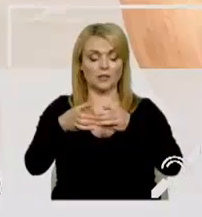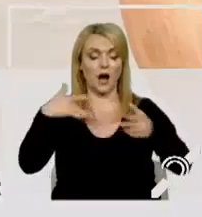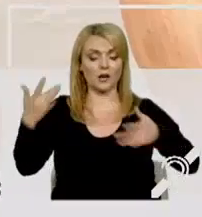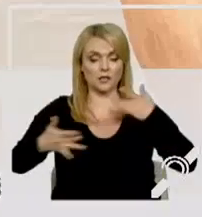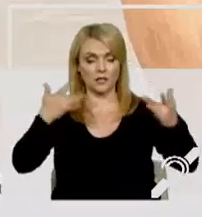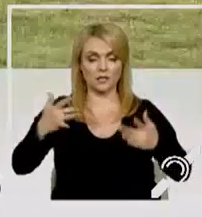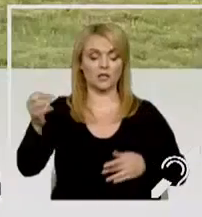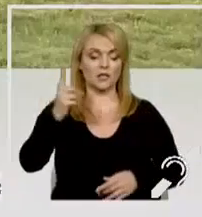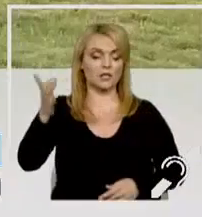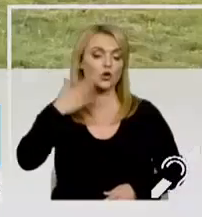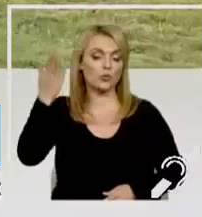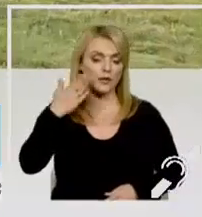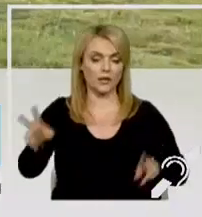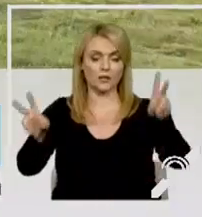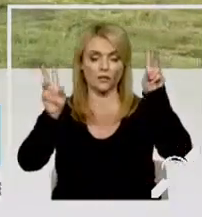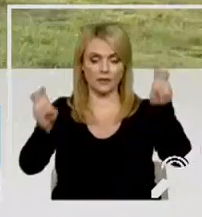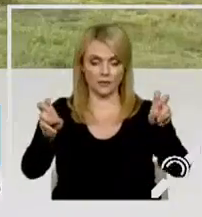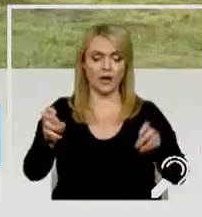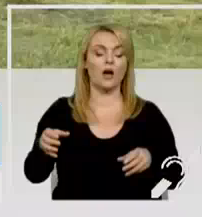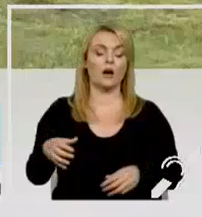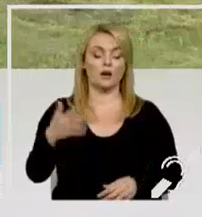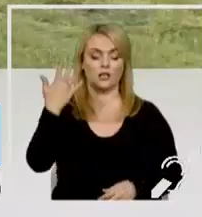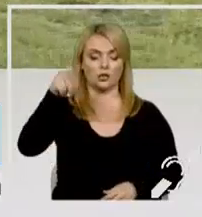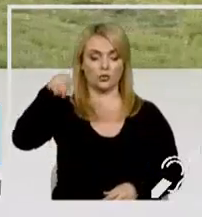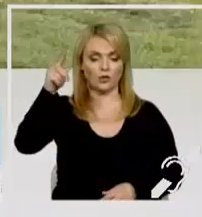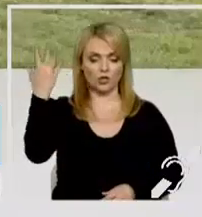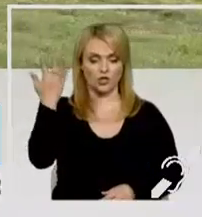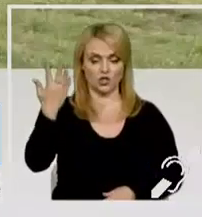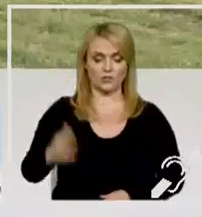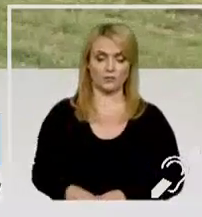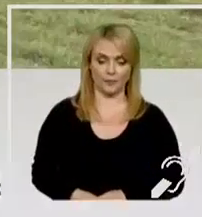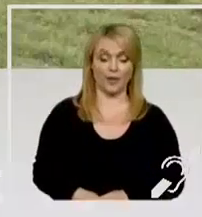este organizat de Guvernul României prin intermediul Departamentului pentru